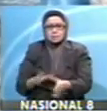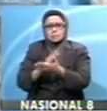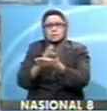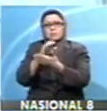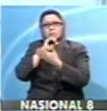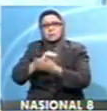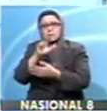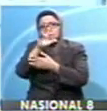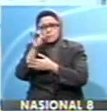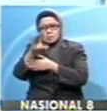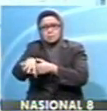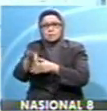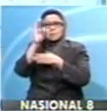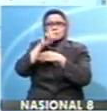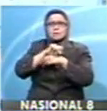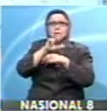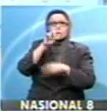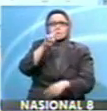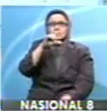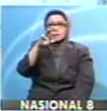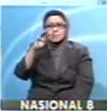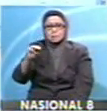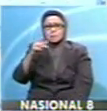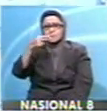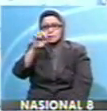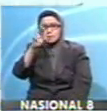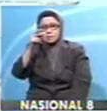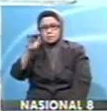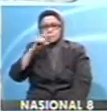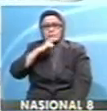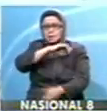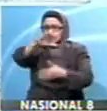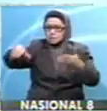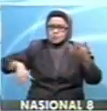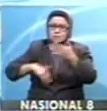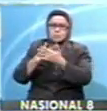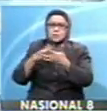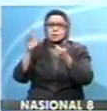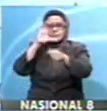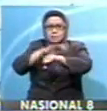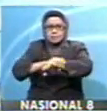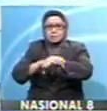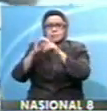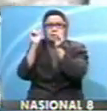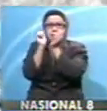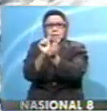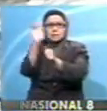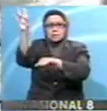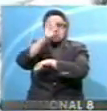GR heroin beliau bercakap di sidang media di alostar kesemua suspek direman 7 hari untuk siasatan